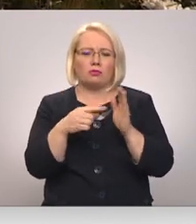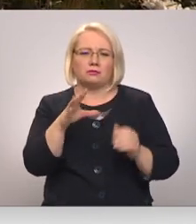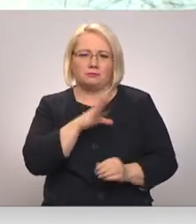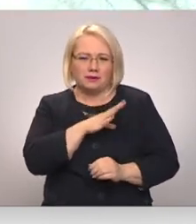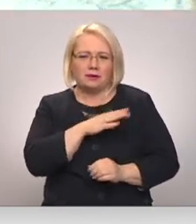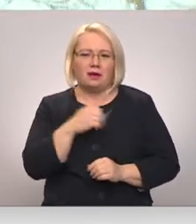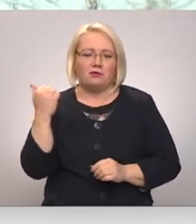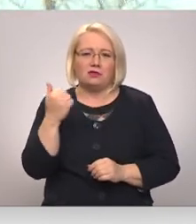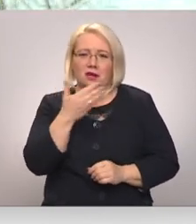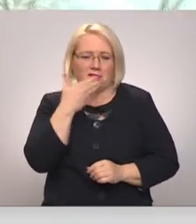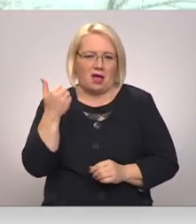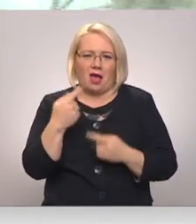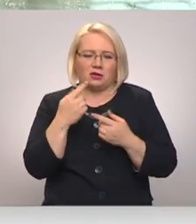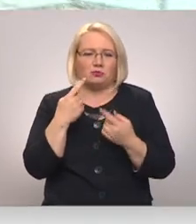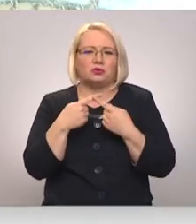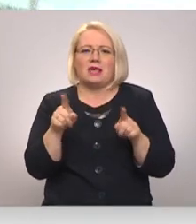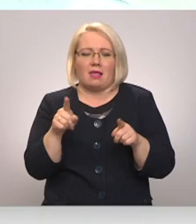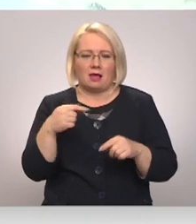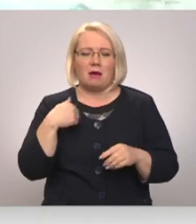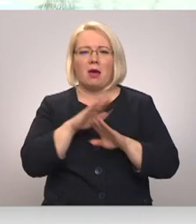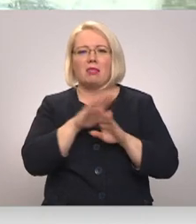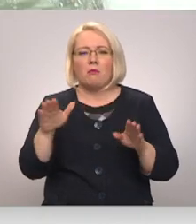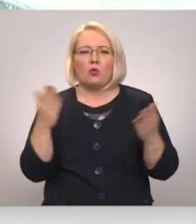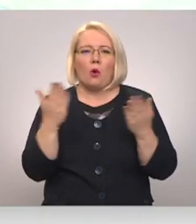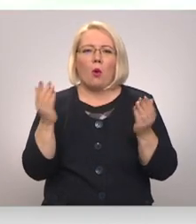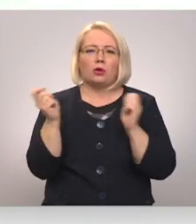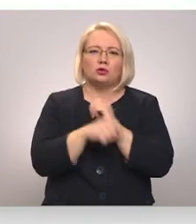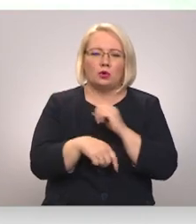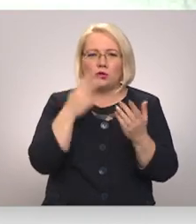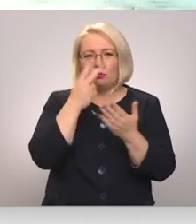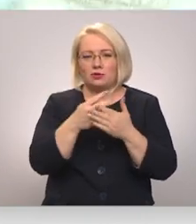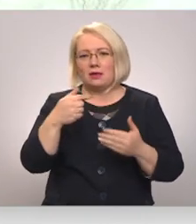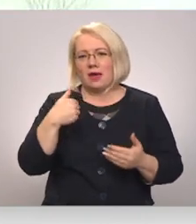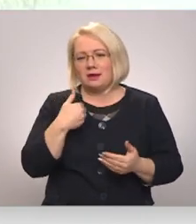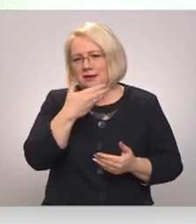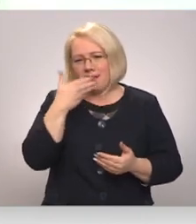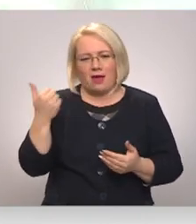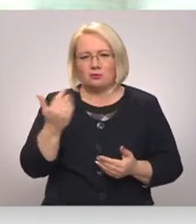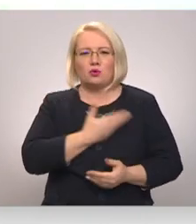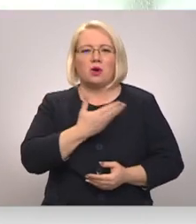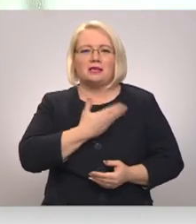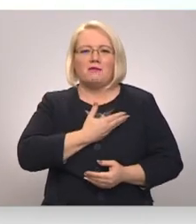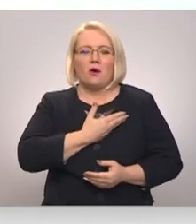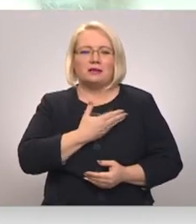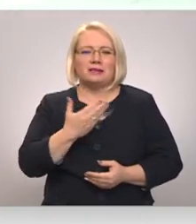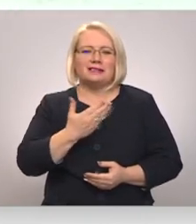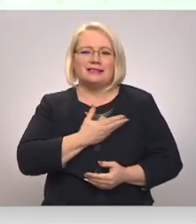nejūtos citādāks, un ja man nebūtu bijis kāds sods, es uzskatītu, ka es neesmu nodzīvojis